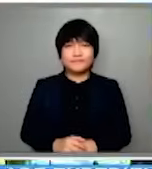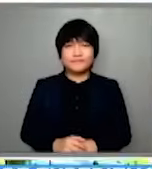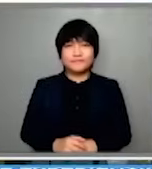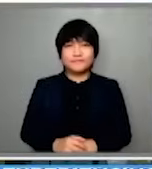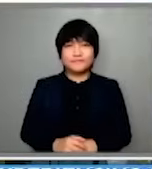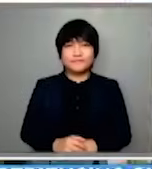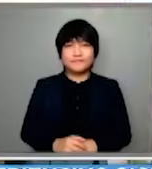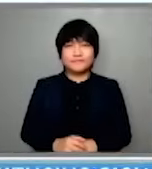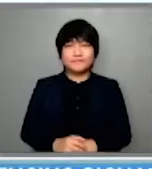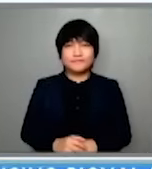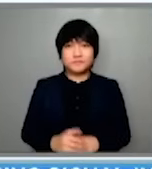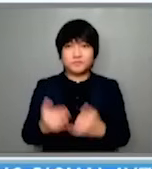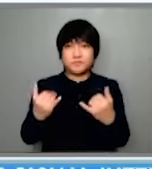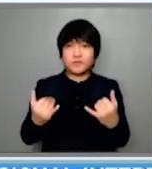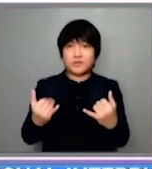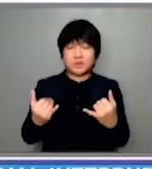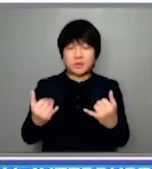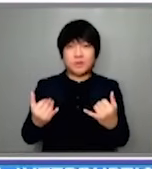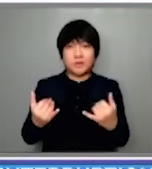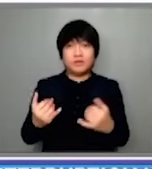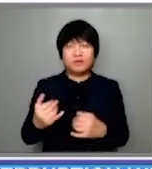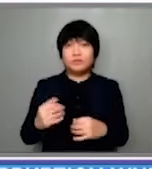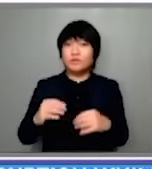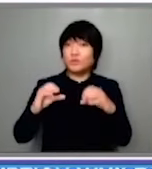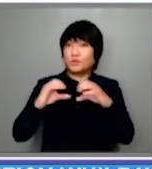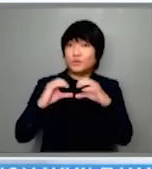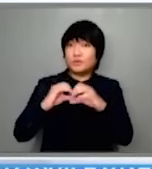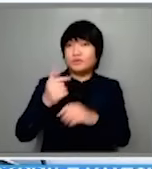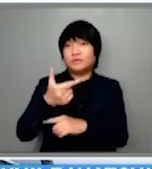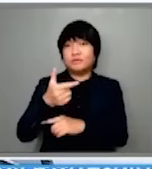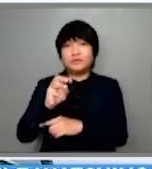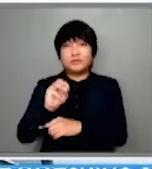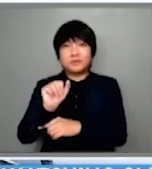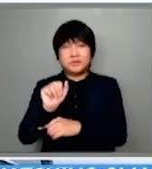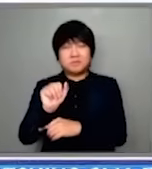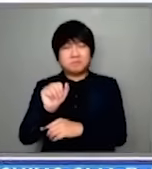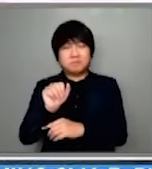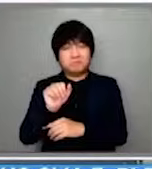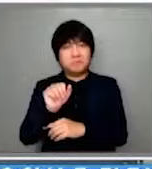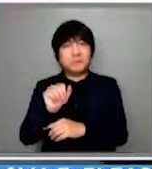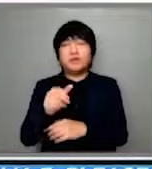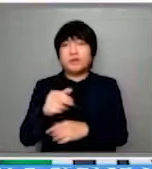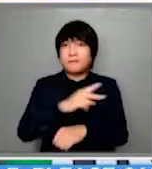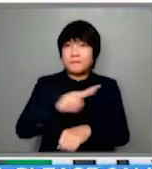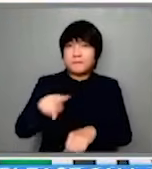at ngayon, ang GMA ang kinikilalang nangunguna, pinakamalaki,